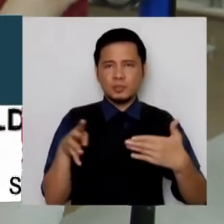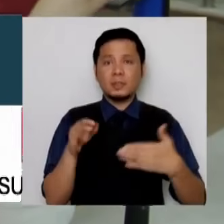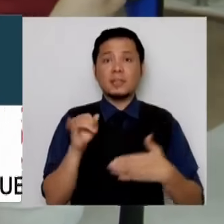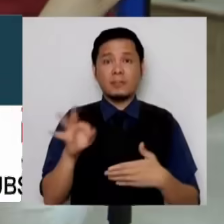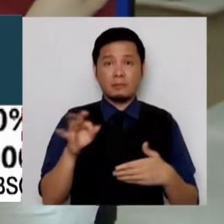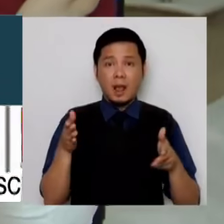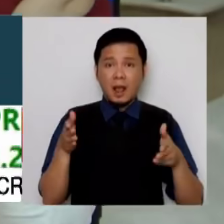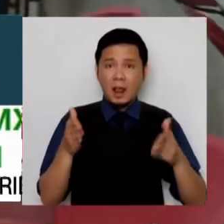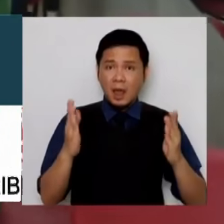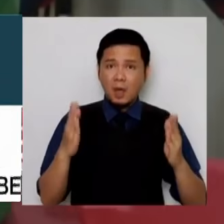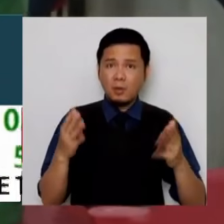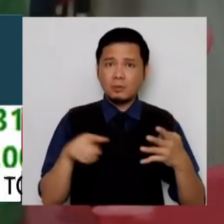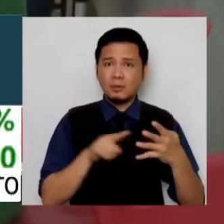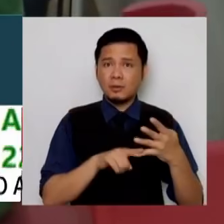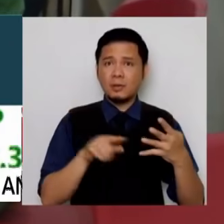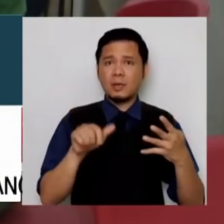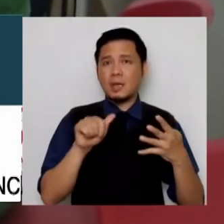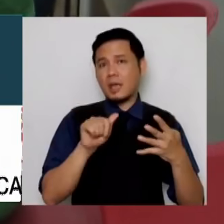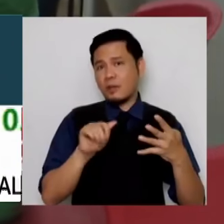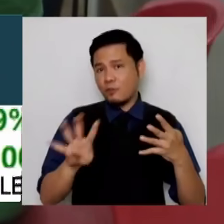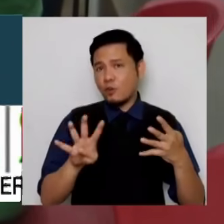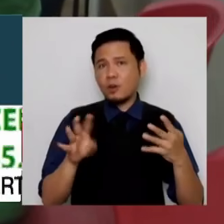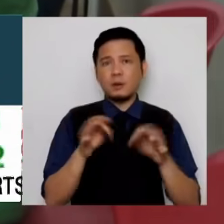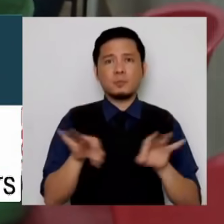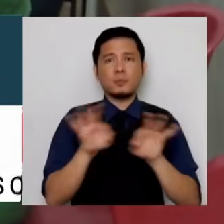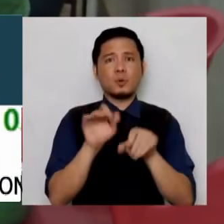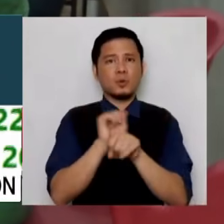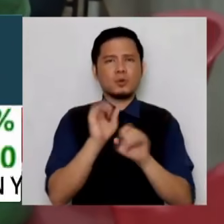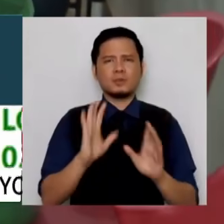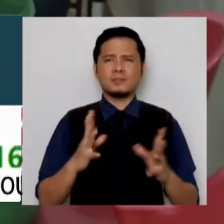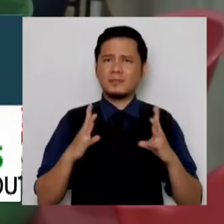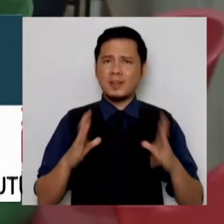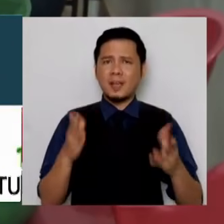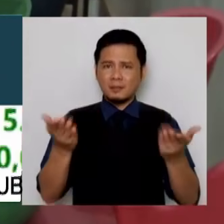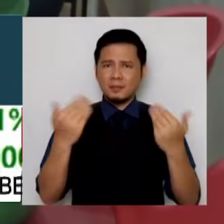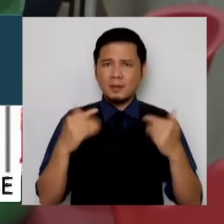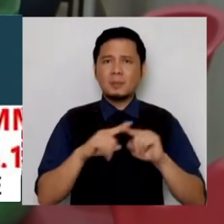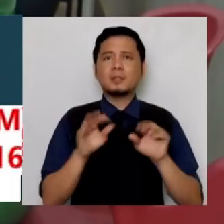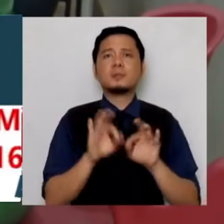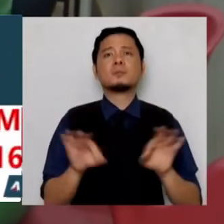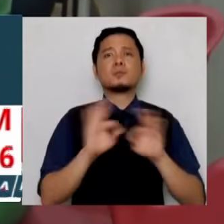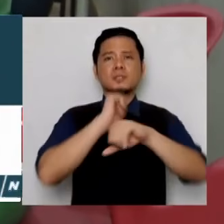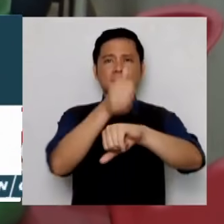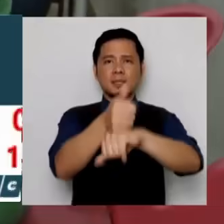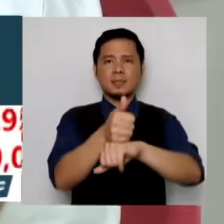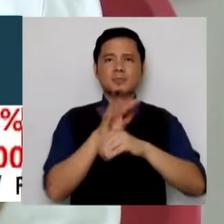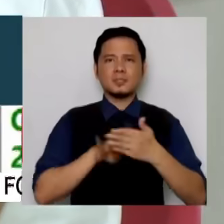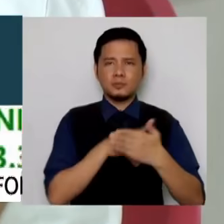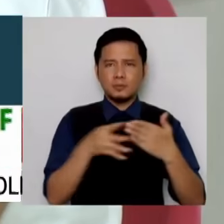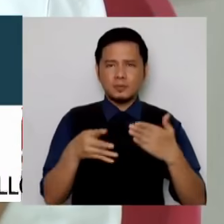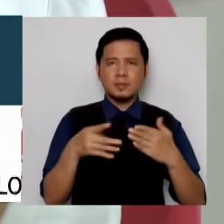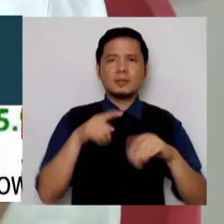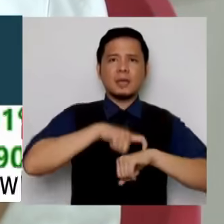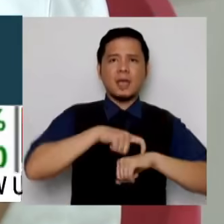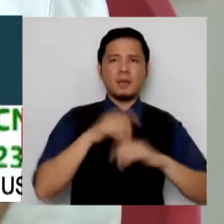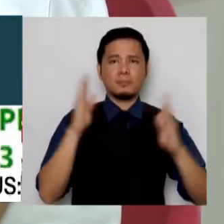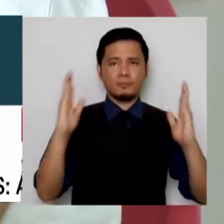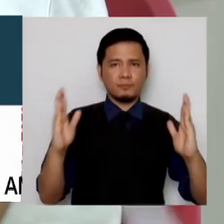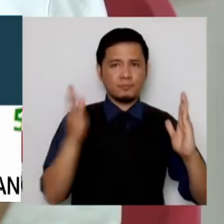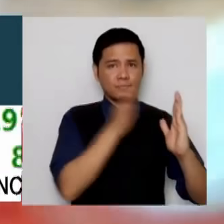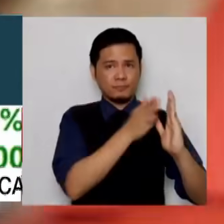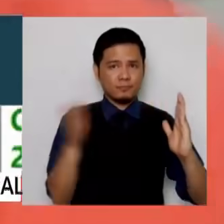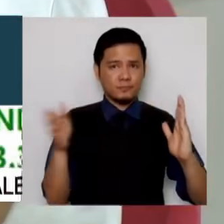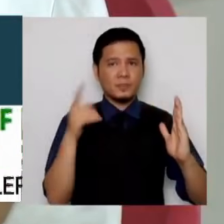tanggapin na yung essential workers, papayagan na natin yung essential workers. Kaya lang maglalagay pa rin tayo ng oras na itong oras na to is purely for